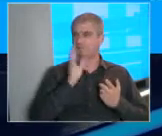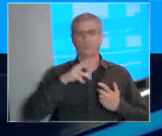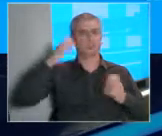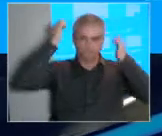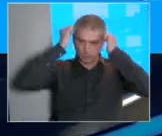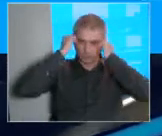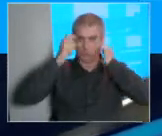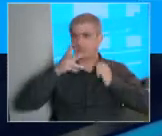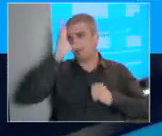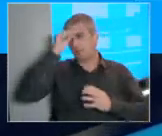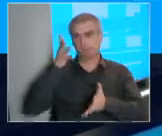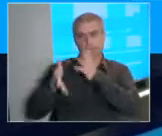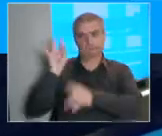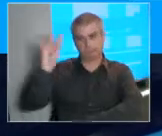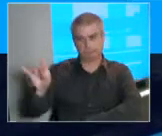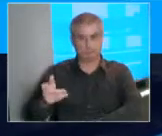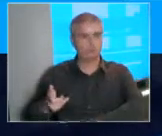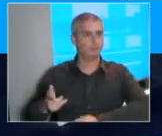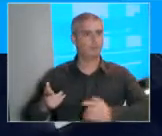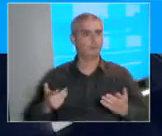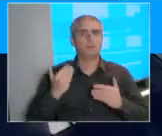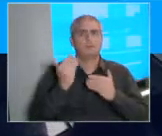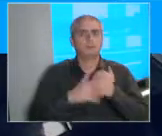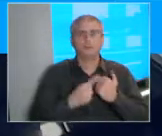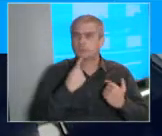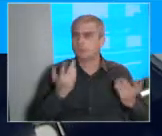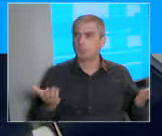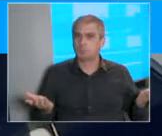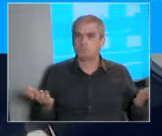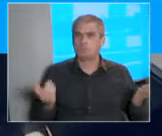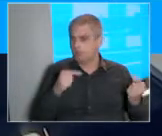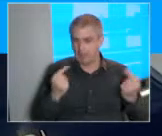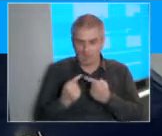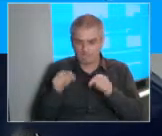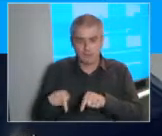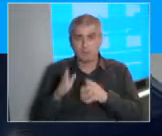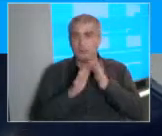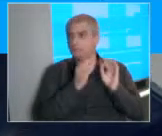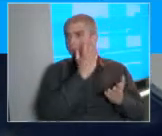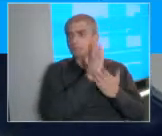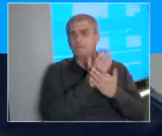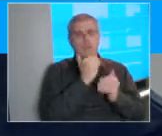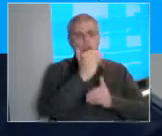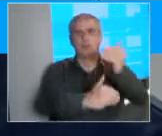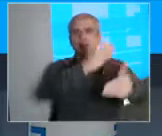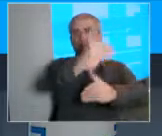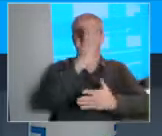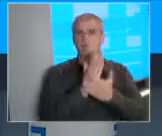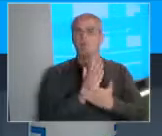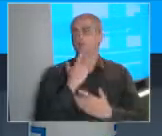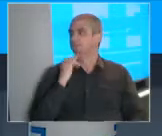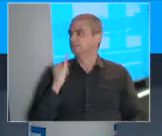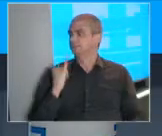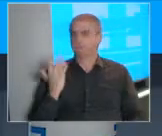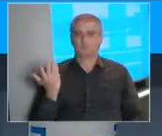רפאלי שהותקפה על ידי גברים שרצו את זה. בסוף אתה אומר לי, תשמע, פה רבים, בתי המשפט כבר שני צעדים קדימה. נכון.